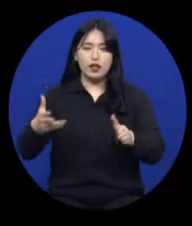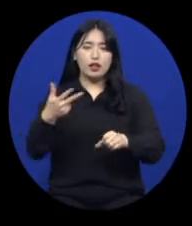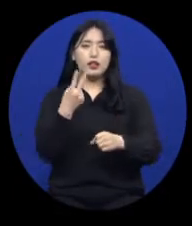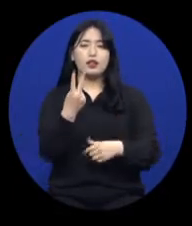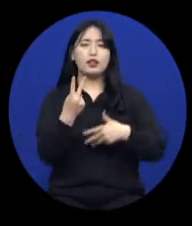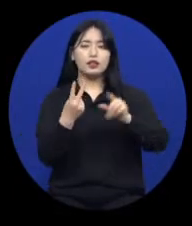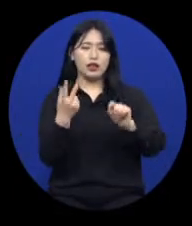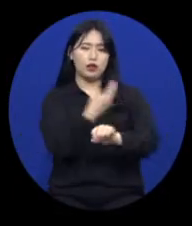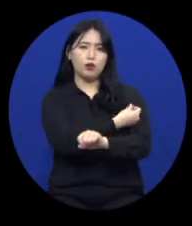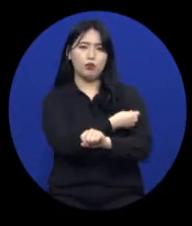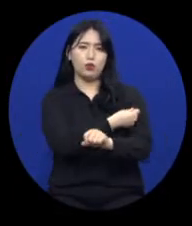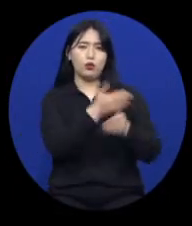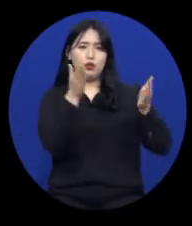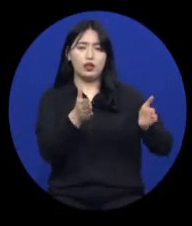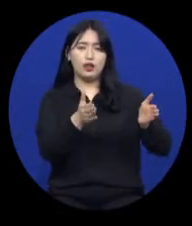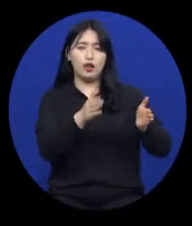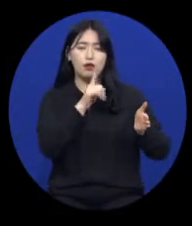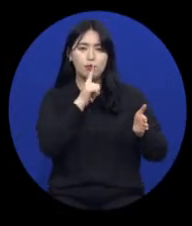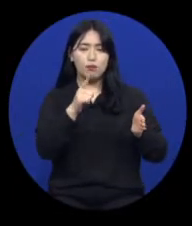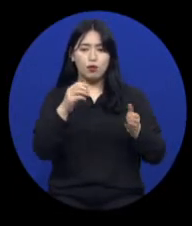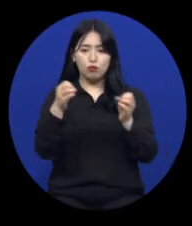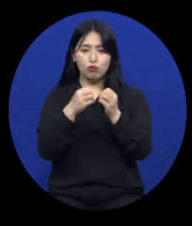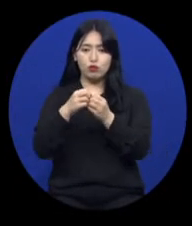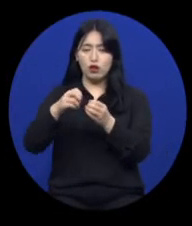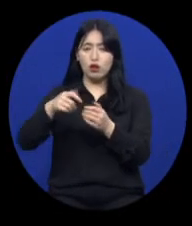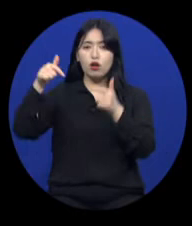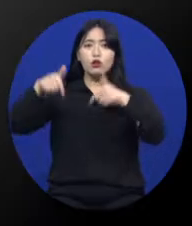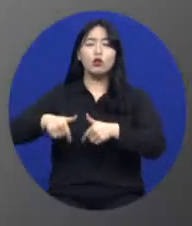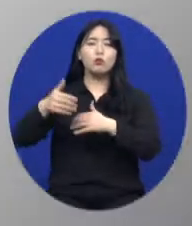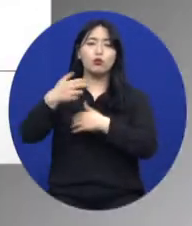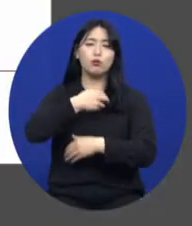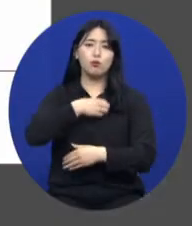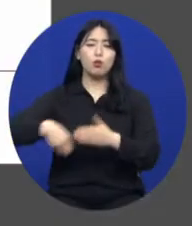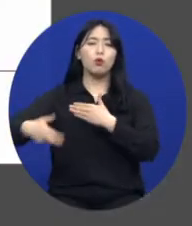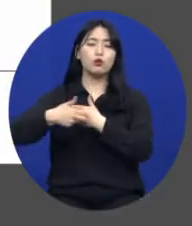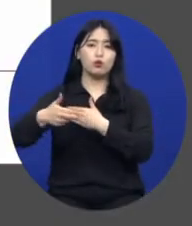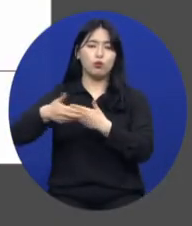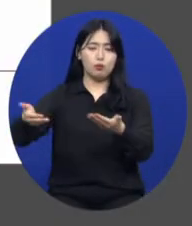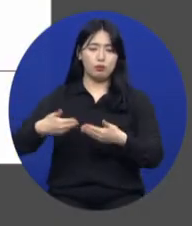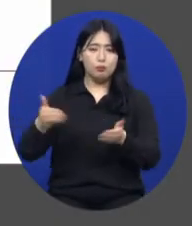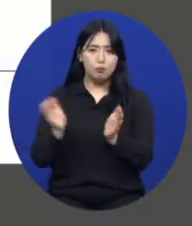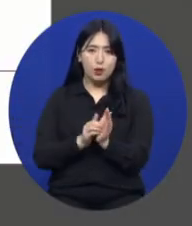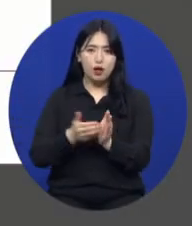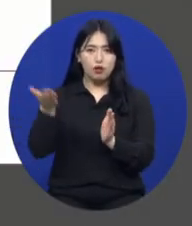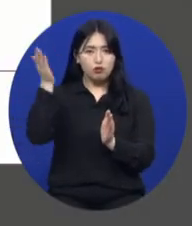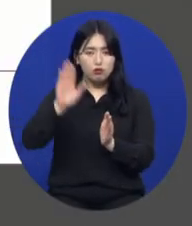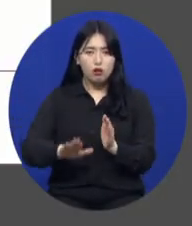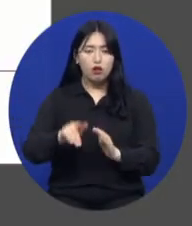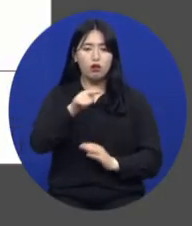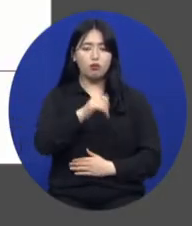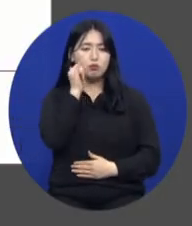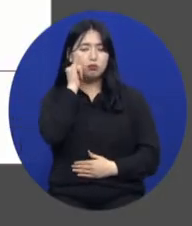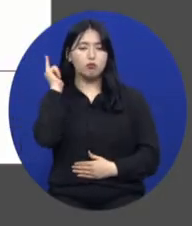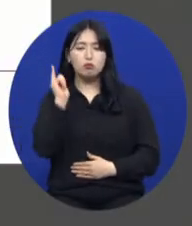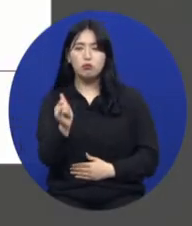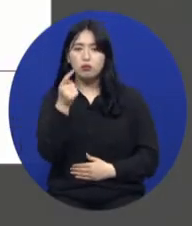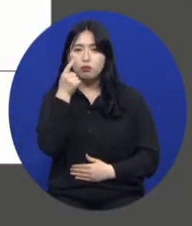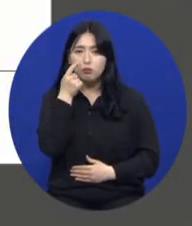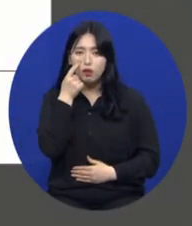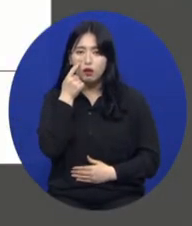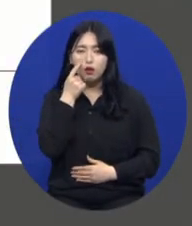문자 메시지를 제주 서부보건소에서 받았습니다. 그런데 정작 서부보건소에 전화를